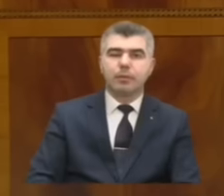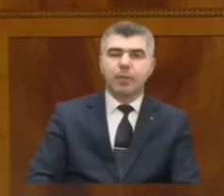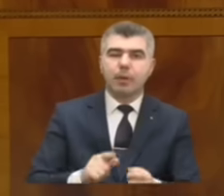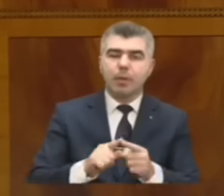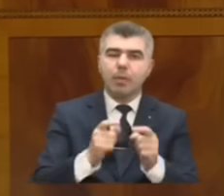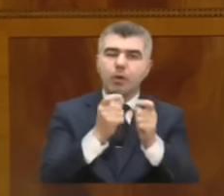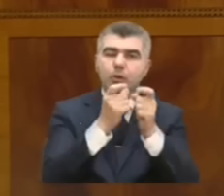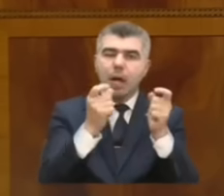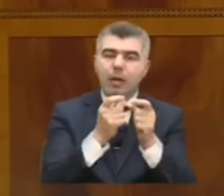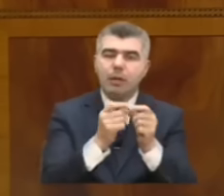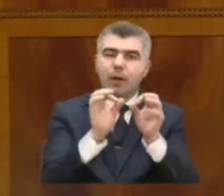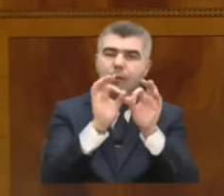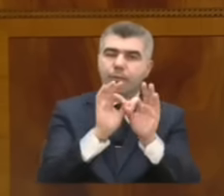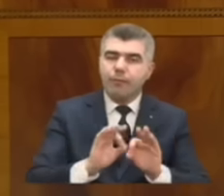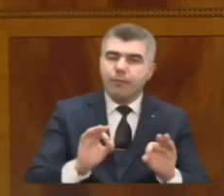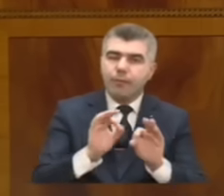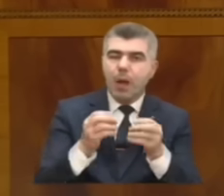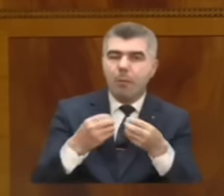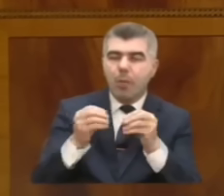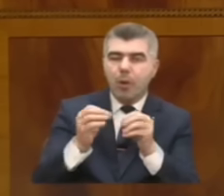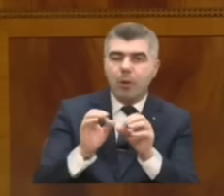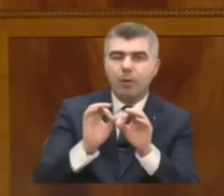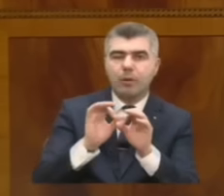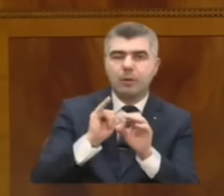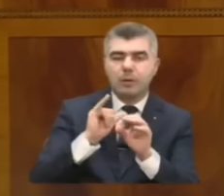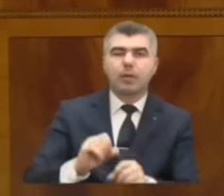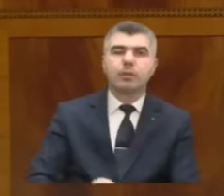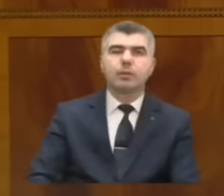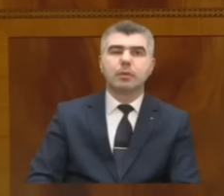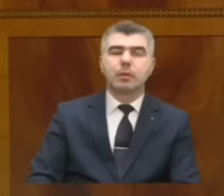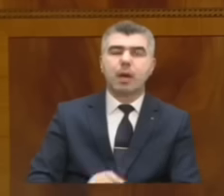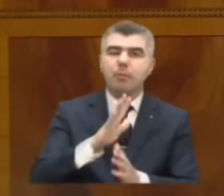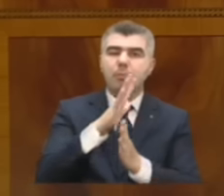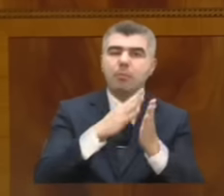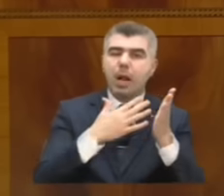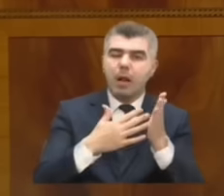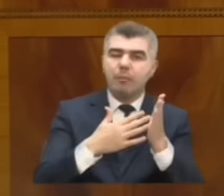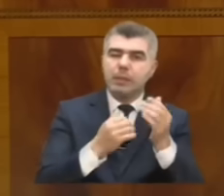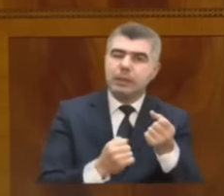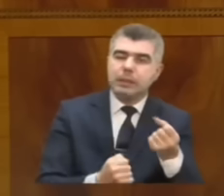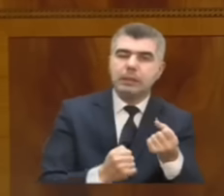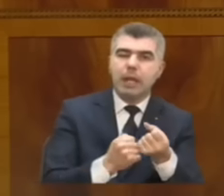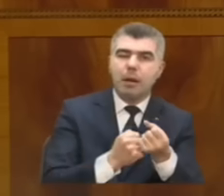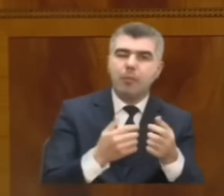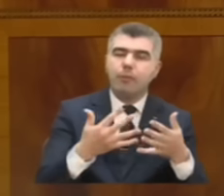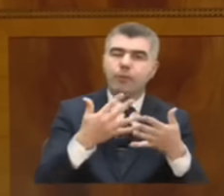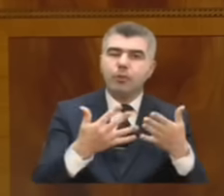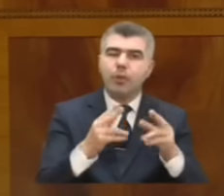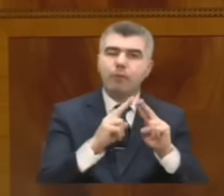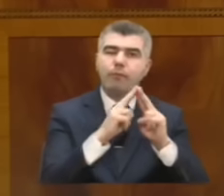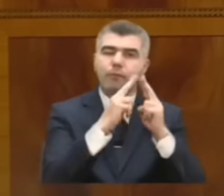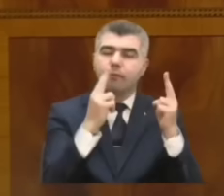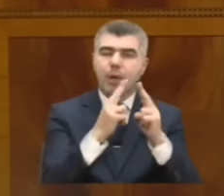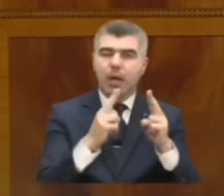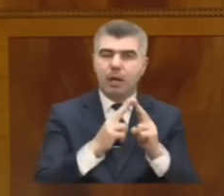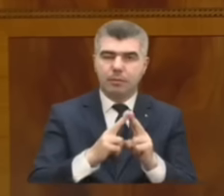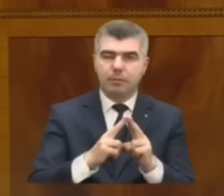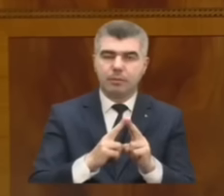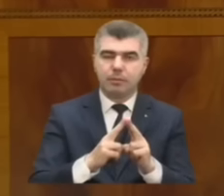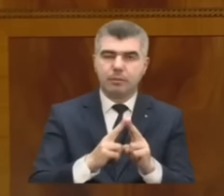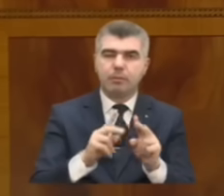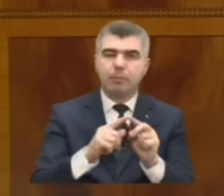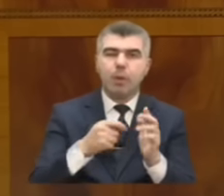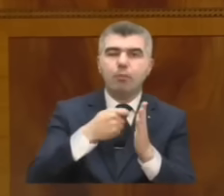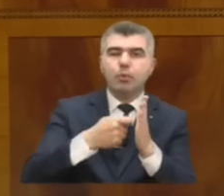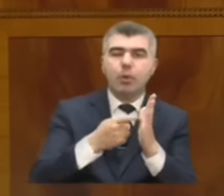كمقاولات غير مصدرة أو مقاولة تصدر بطاقة غير منتظمة، برنامج دعم استكشاف الأسواق الدولية. فعوض أن يرقى مشروع